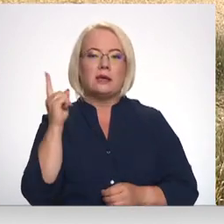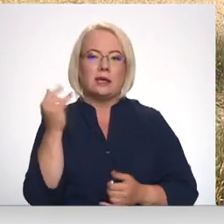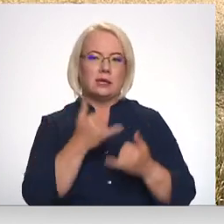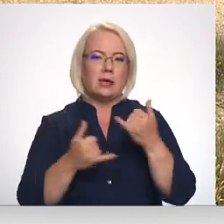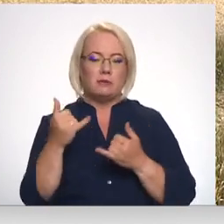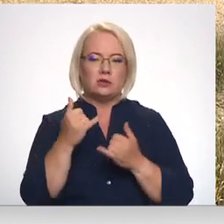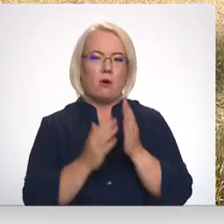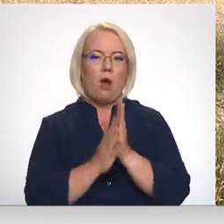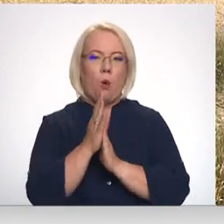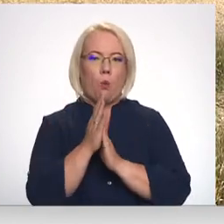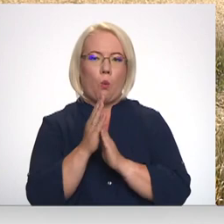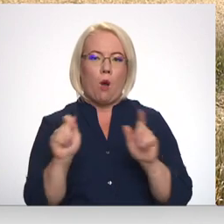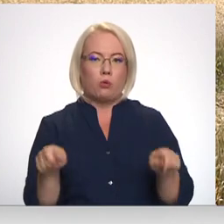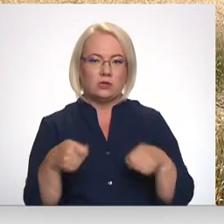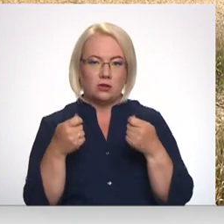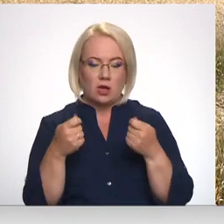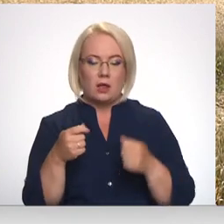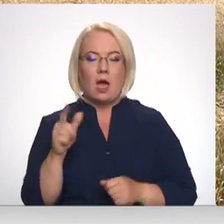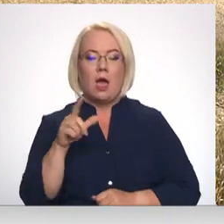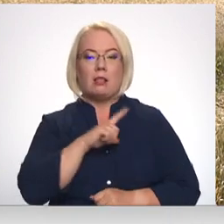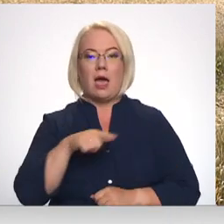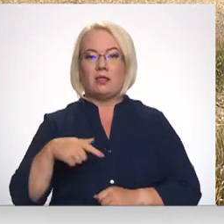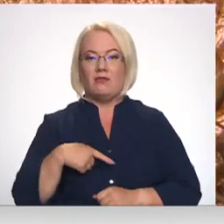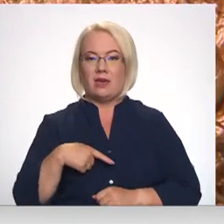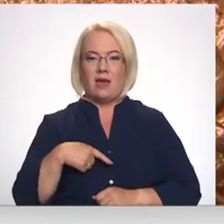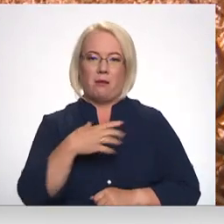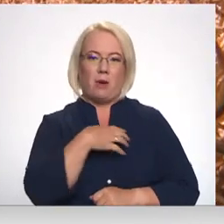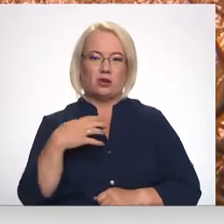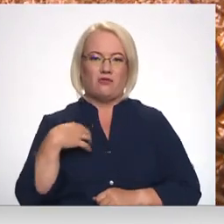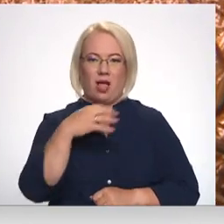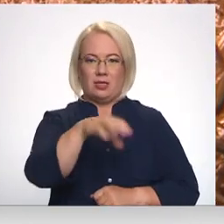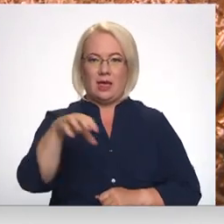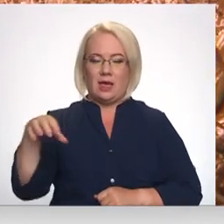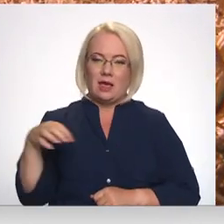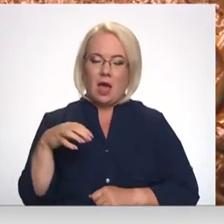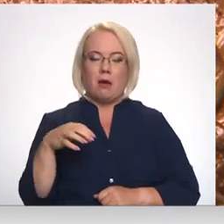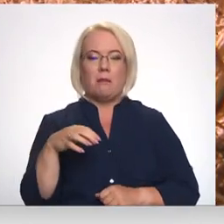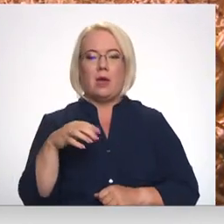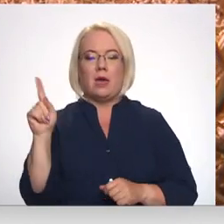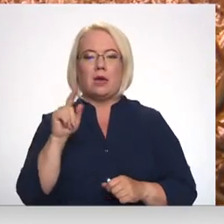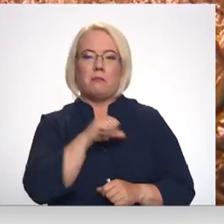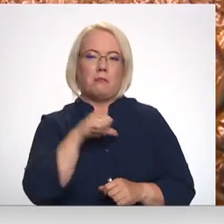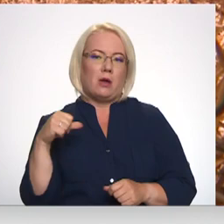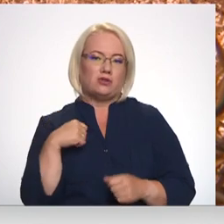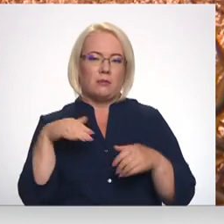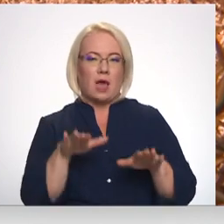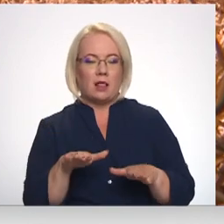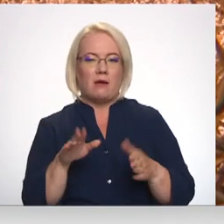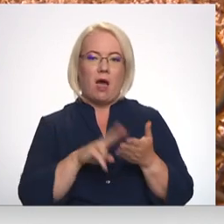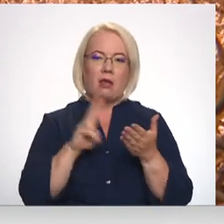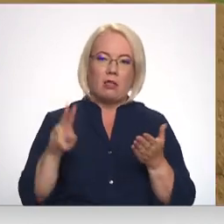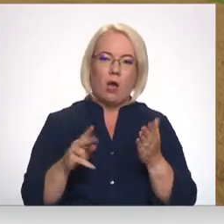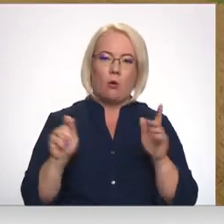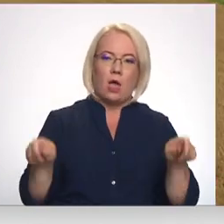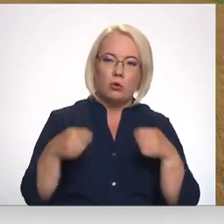audzēšana. Latvijā tieši novada pašvaldībām jālēmj ļaut vai aizliegt savā teritorijā audzēt ģenētiski modificētus kultūra augus. No